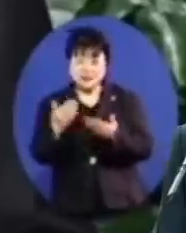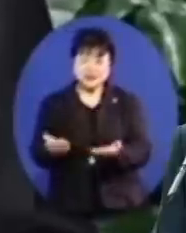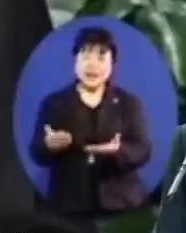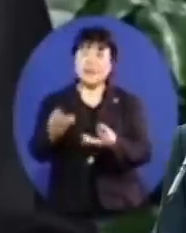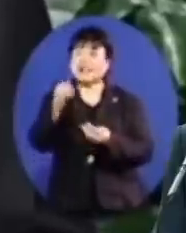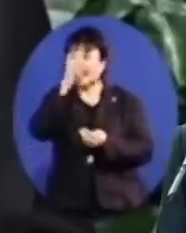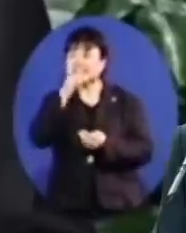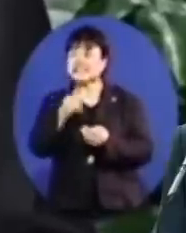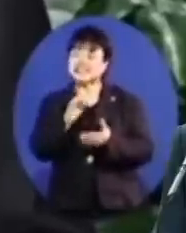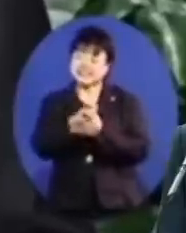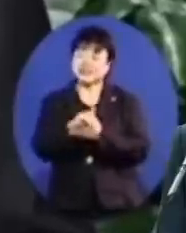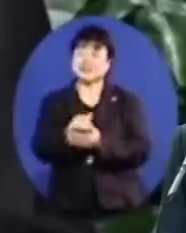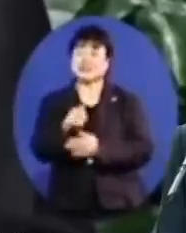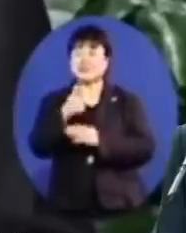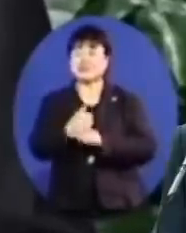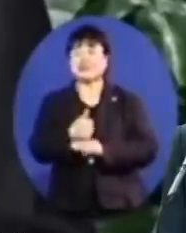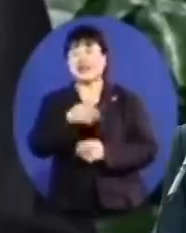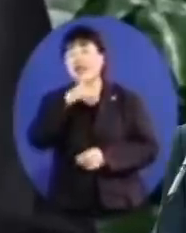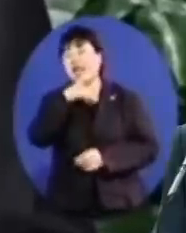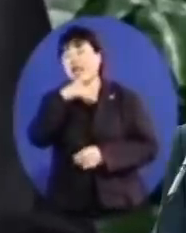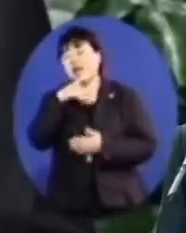굉장히 후회가 많아요.